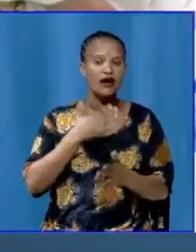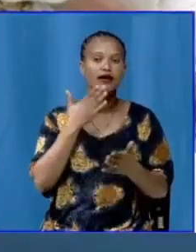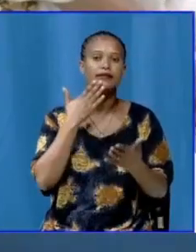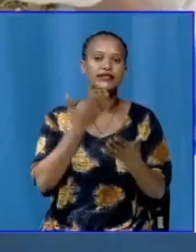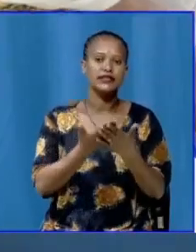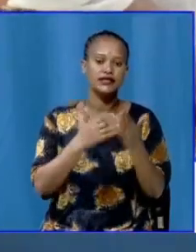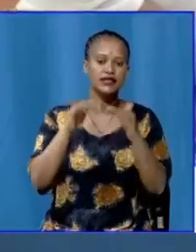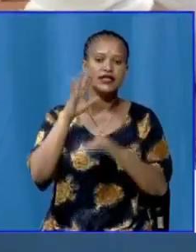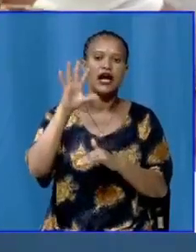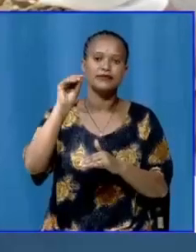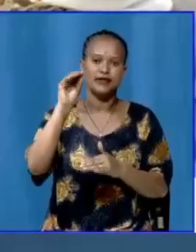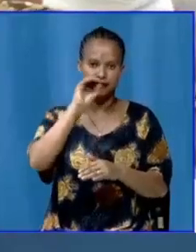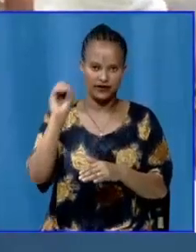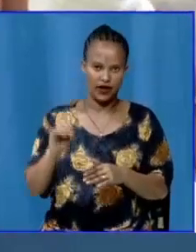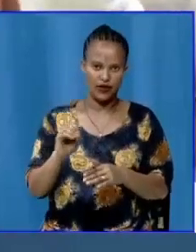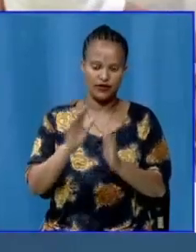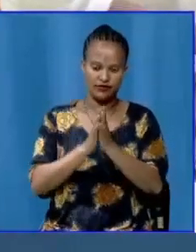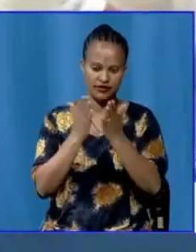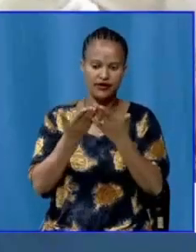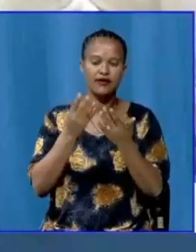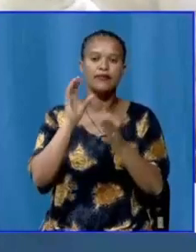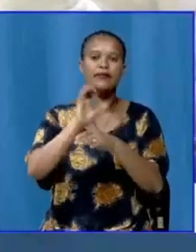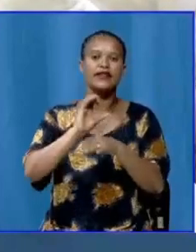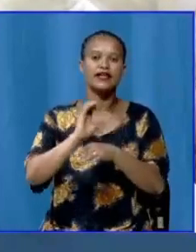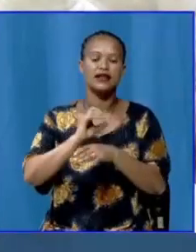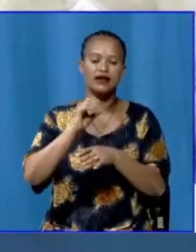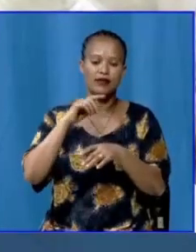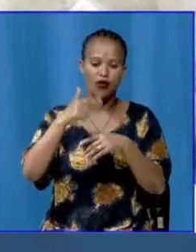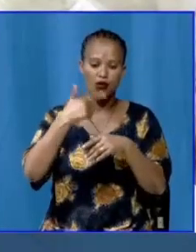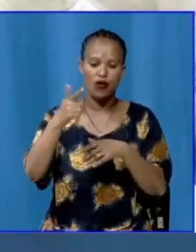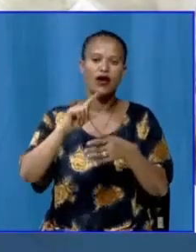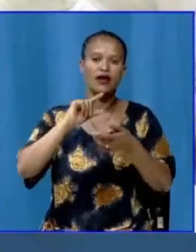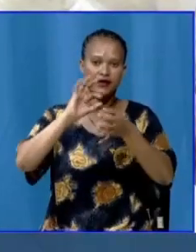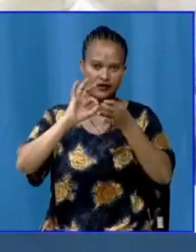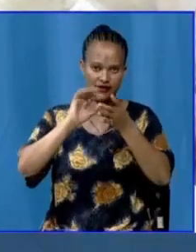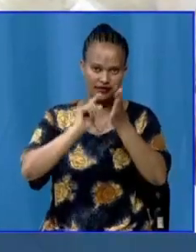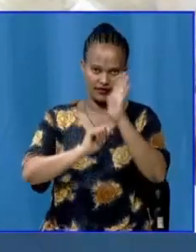ነመስግን። ልዕሊ 50 ሚእታዊት መጽሕፍቲ ቤተ ክርስቲያን ናብ ቋንቋ ትግርኛ ከም